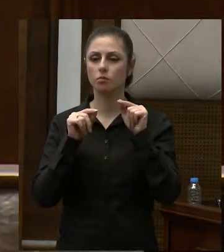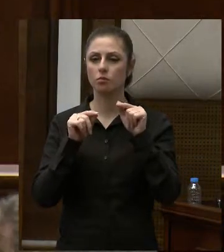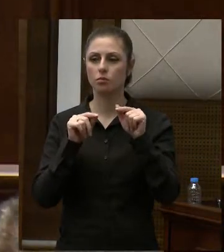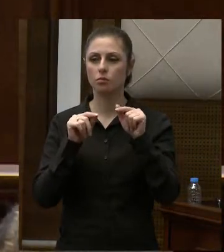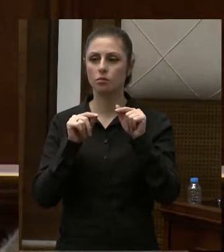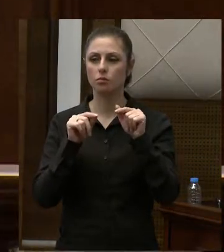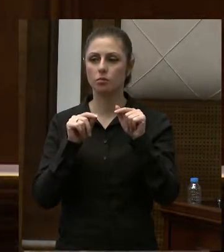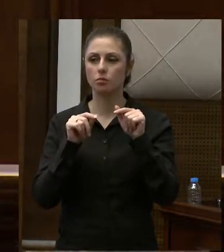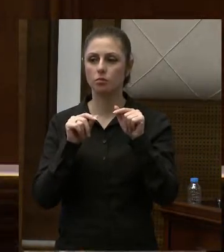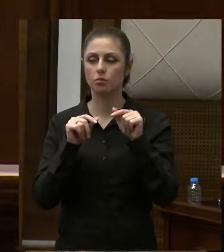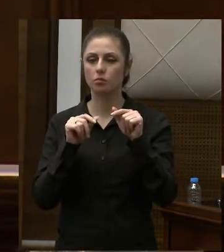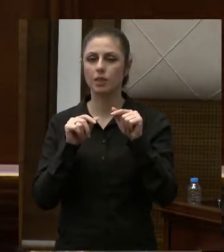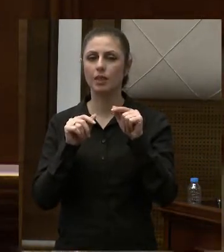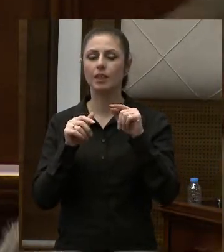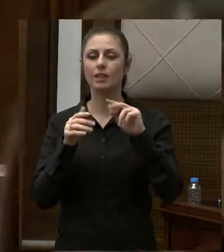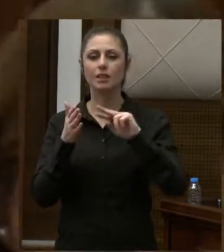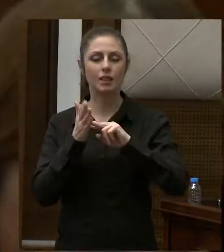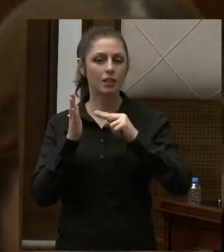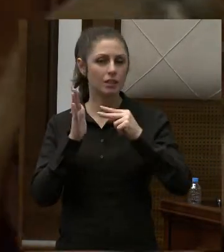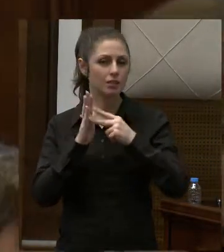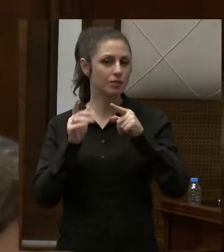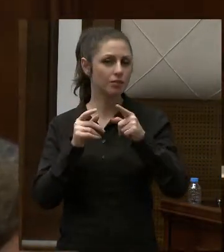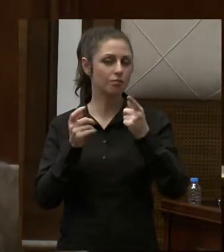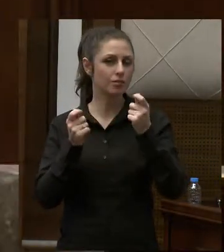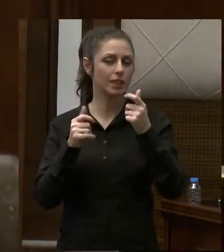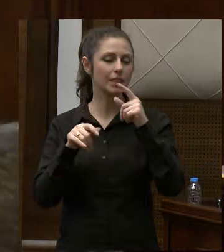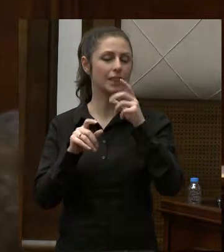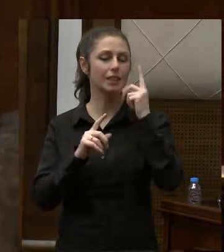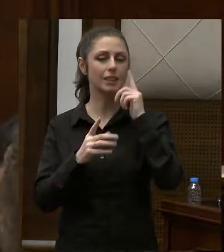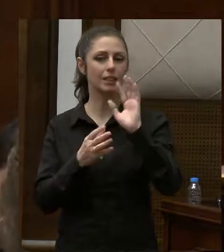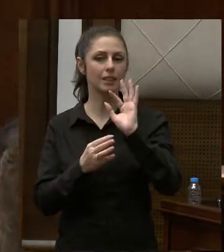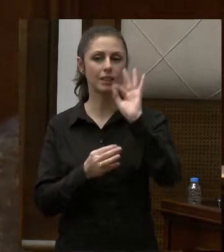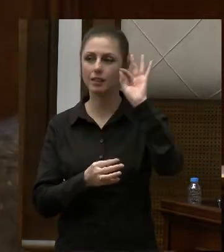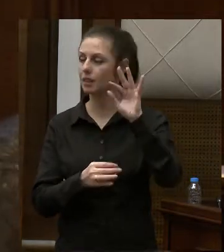Sayın Hayrettin Bey tarife komisyonu ve insan hakları ile ilgili ne vardı?